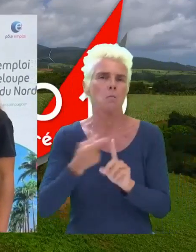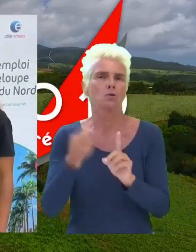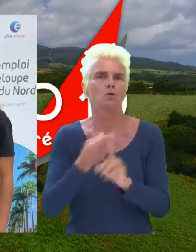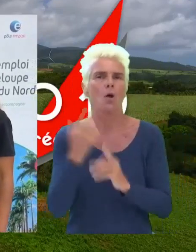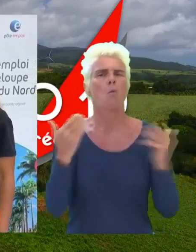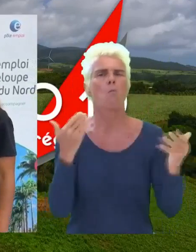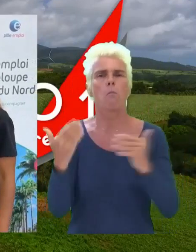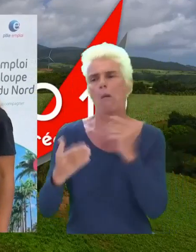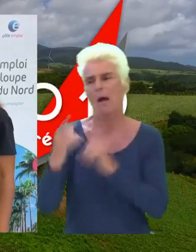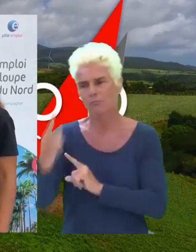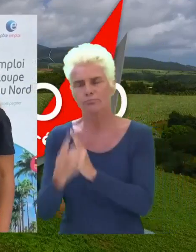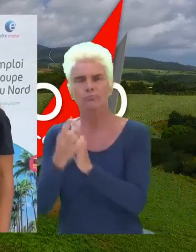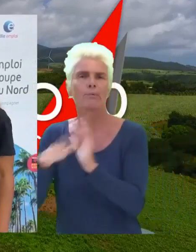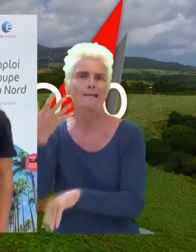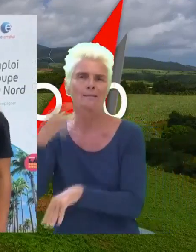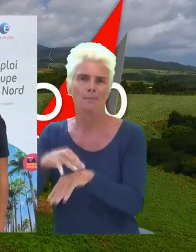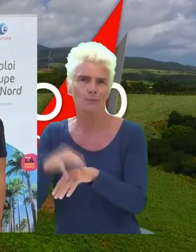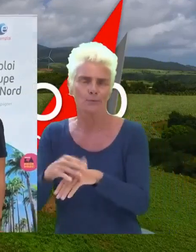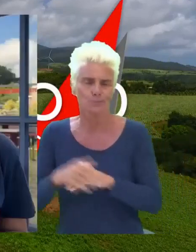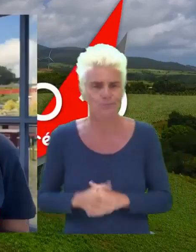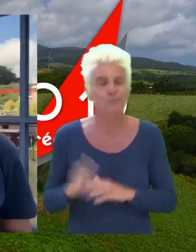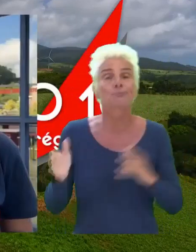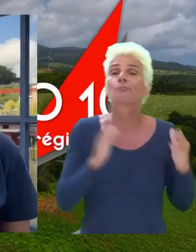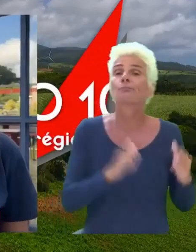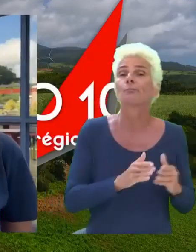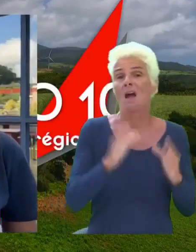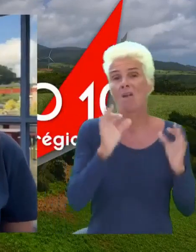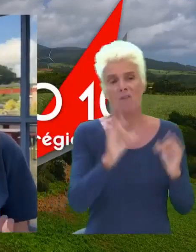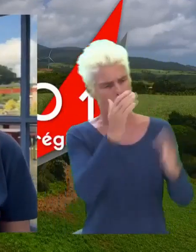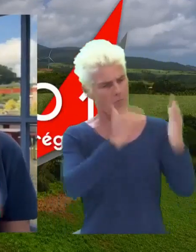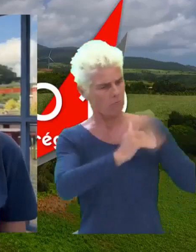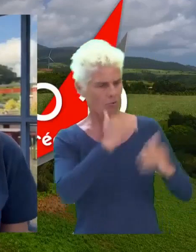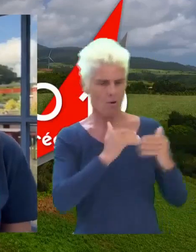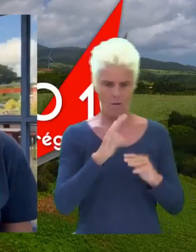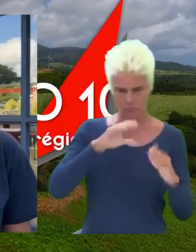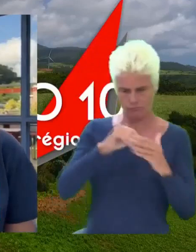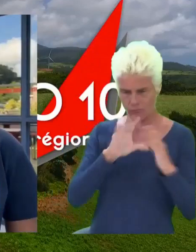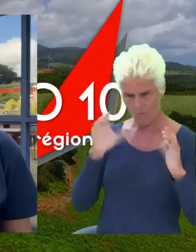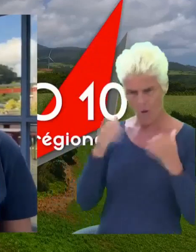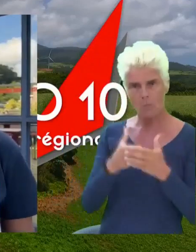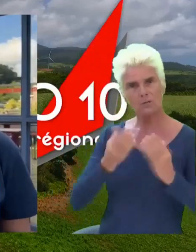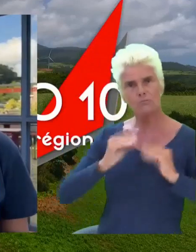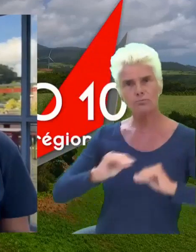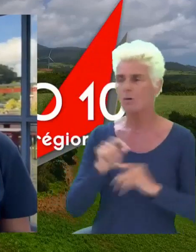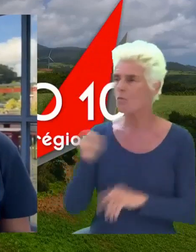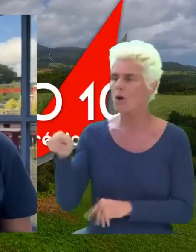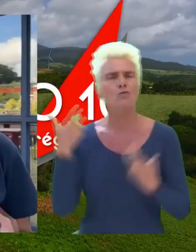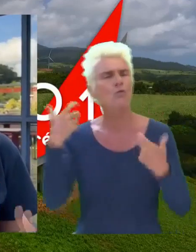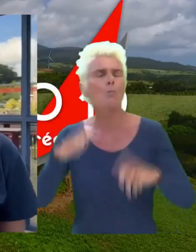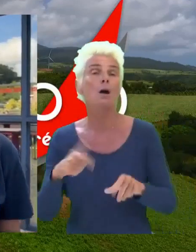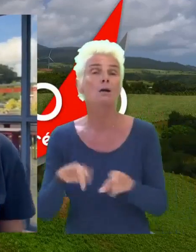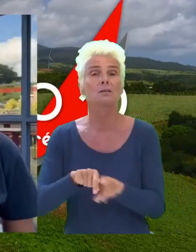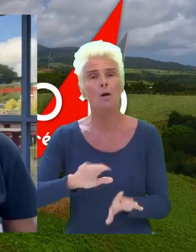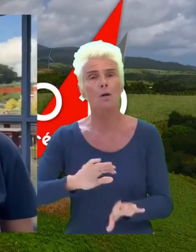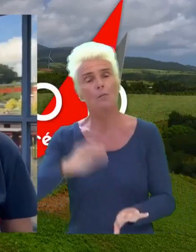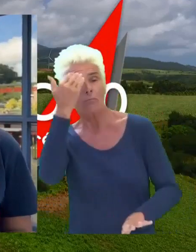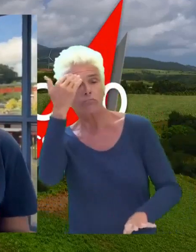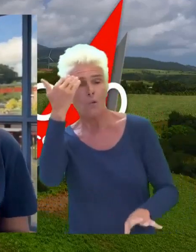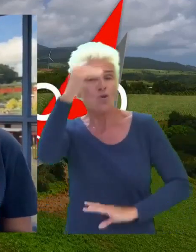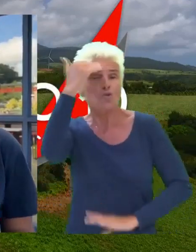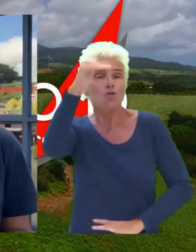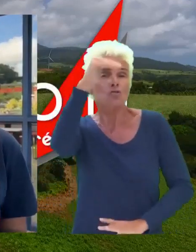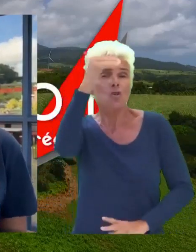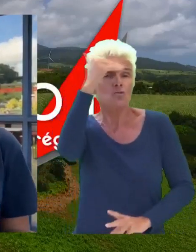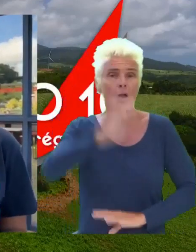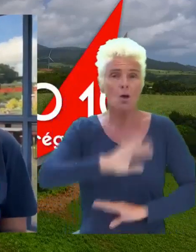savoir-faire nous on a nos plans de formation donc moi je cherche pas des personnes qui savent déjà faire des sandwiches des frites